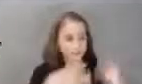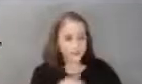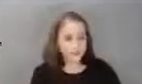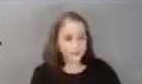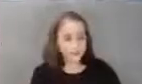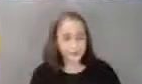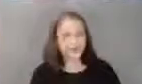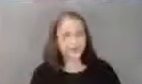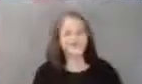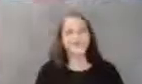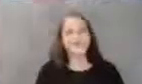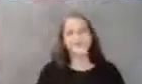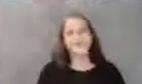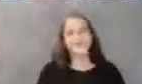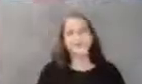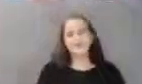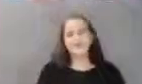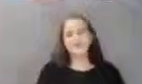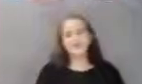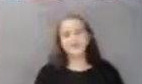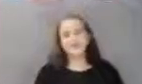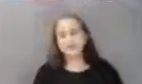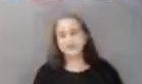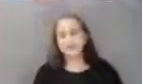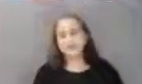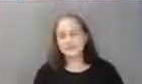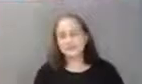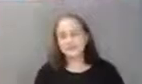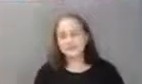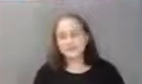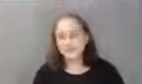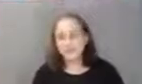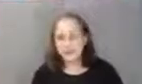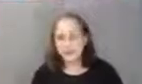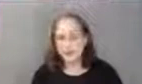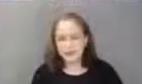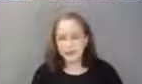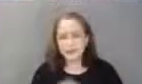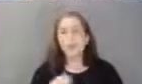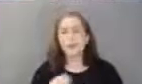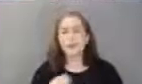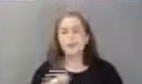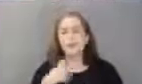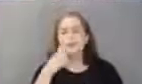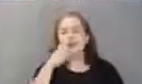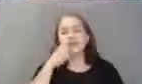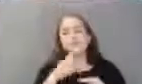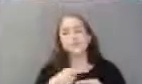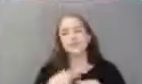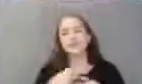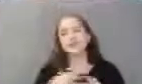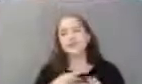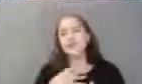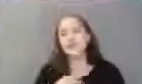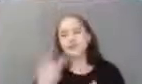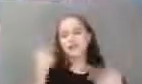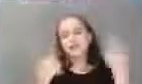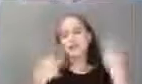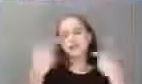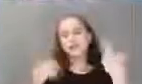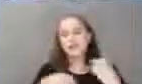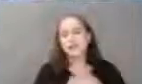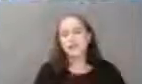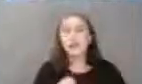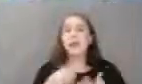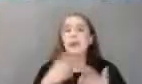Samantala, tinurn over na ni MMDA Traffic Management Chief Bong Nebria ang hindi pinangalan ng traffic enforcer sa